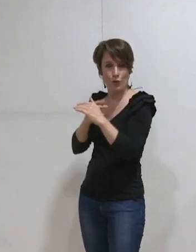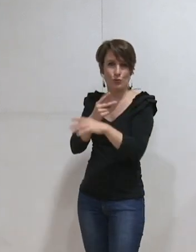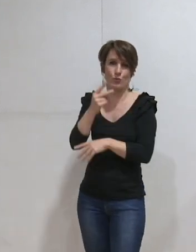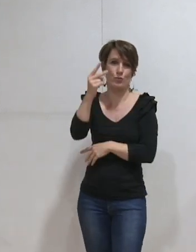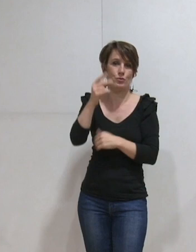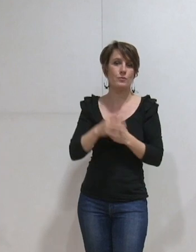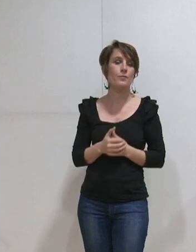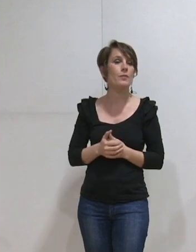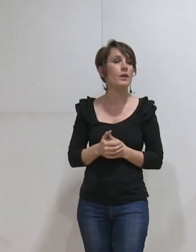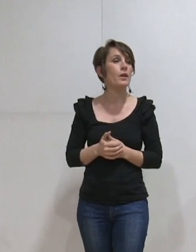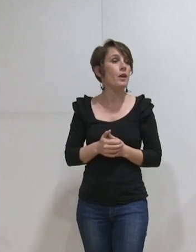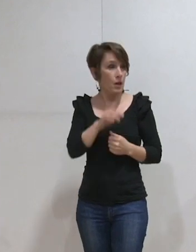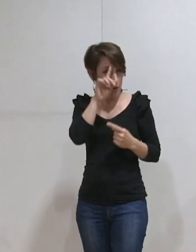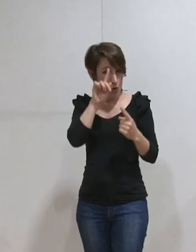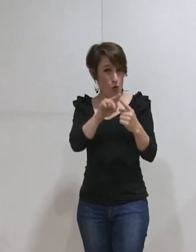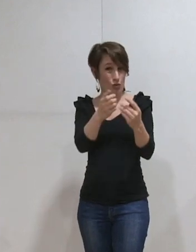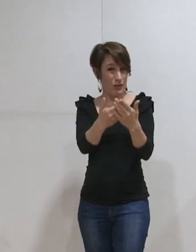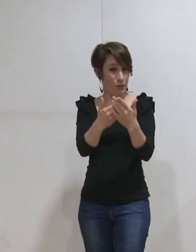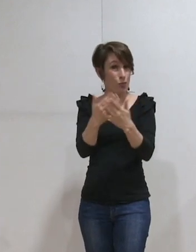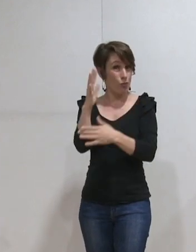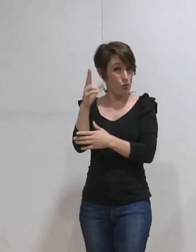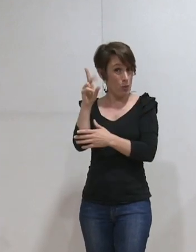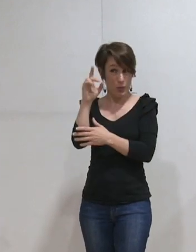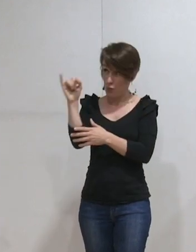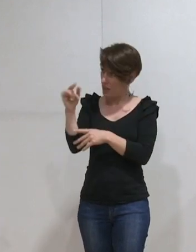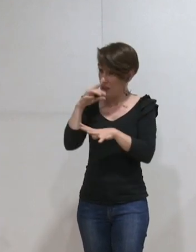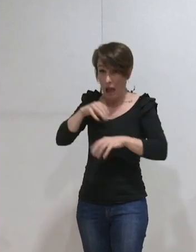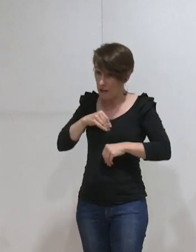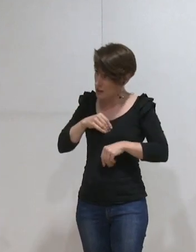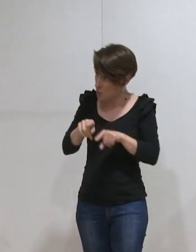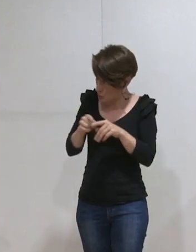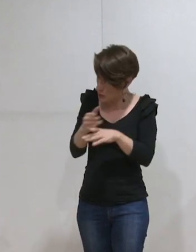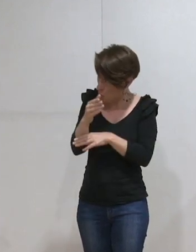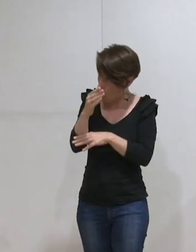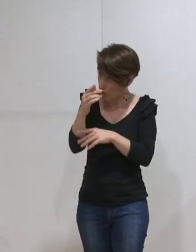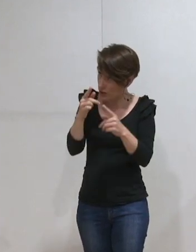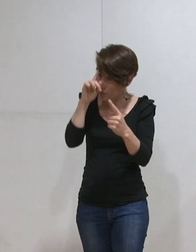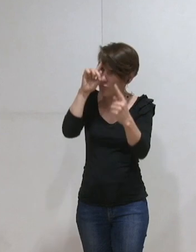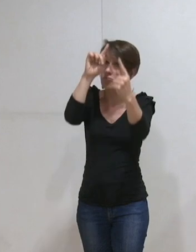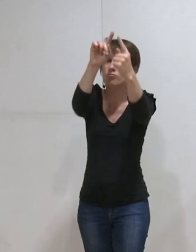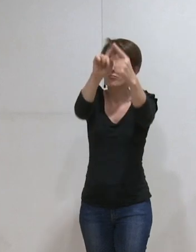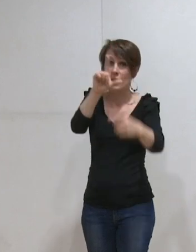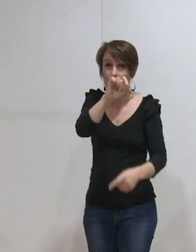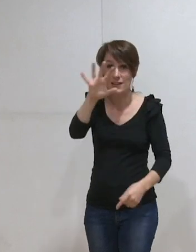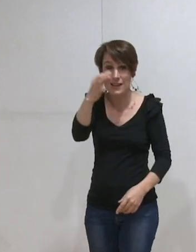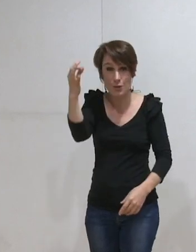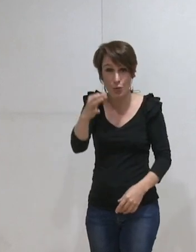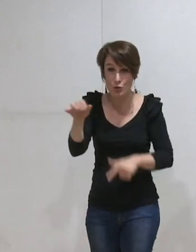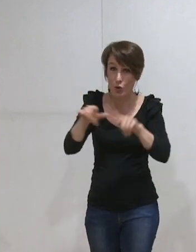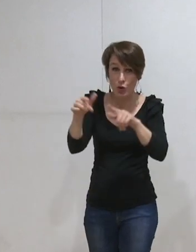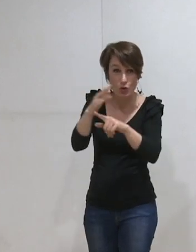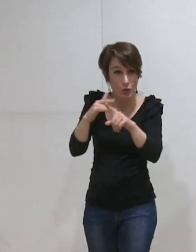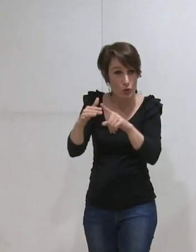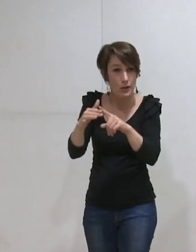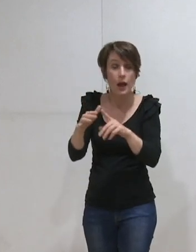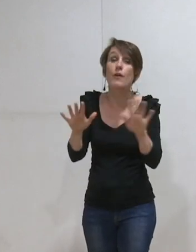partagé même par le groupe UMP udi société civile de 25 % de logement social il faut effectiv ou par